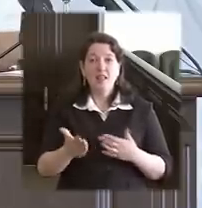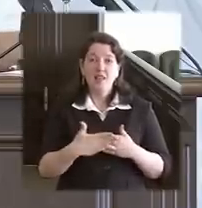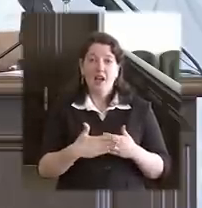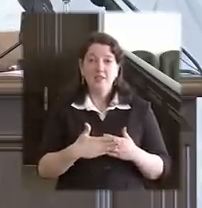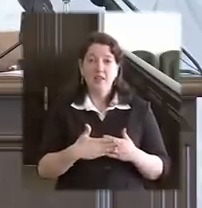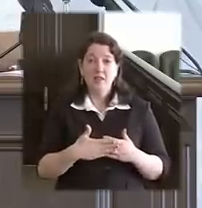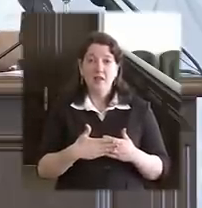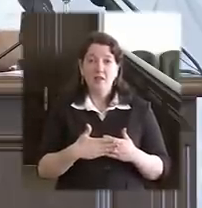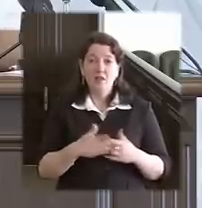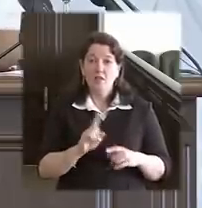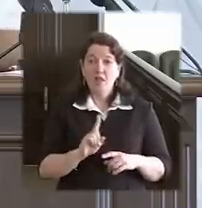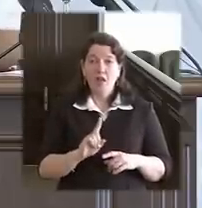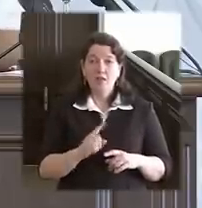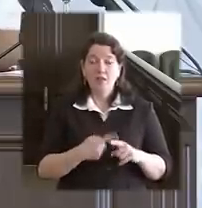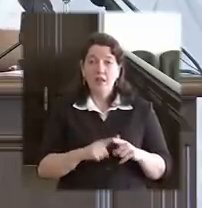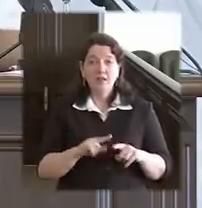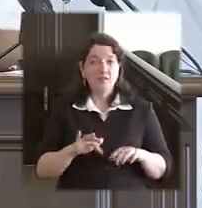или наказать.